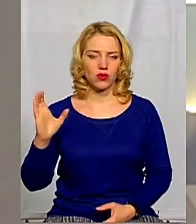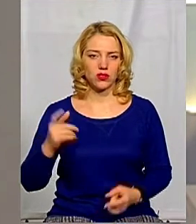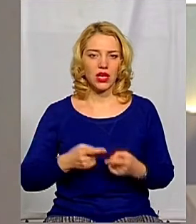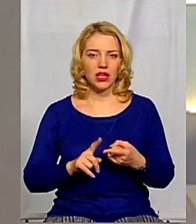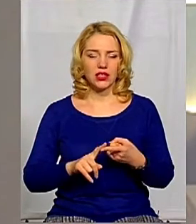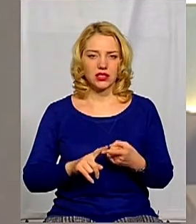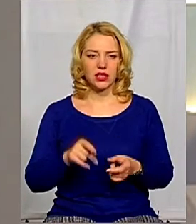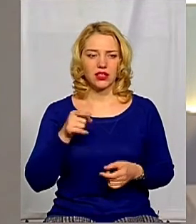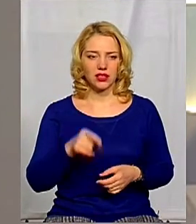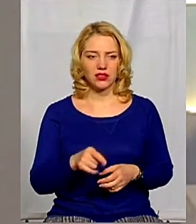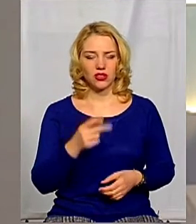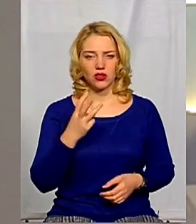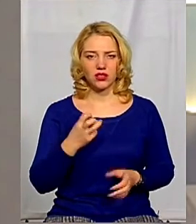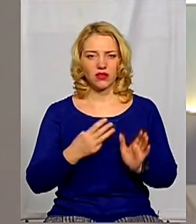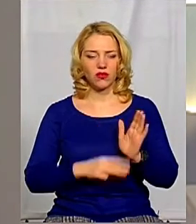З них